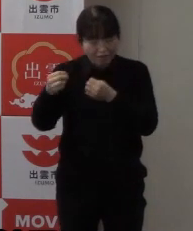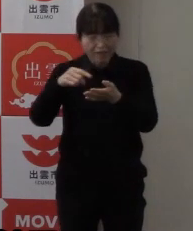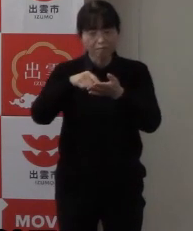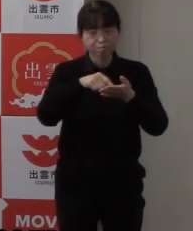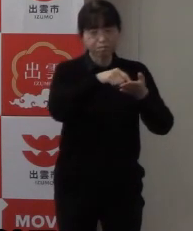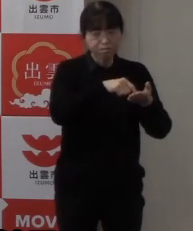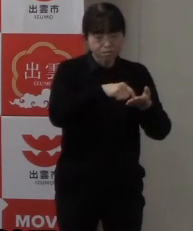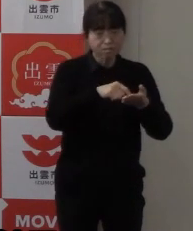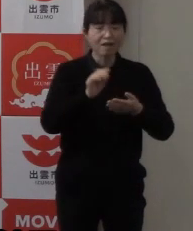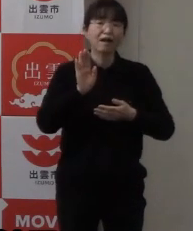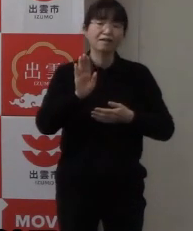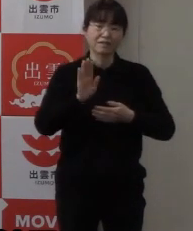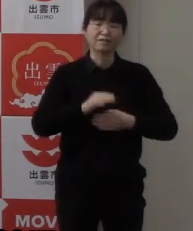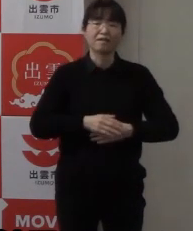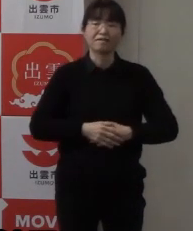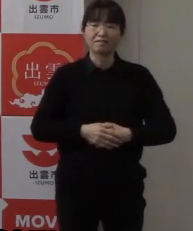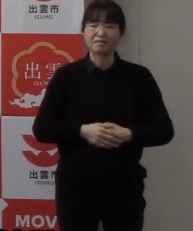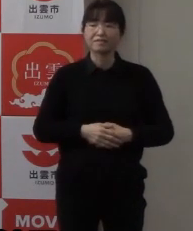であります。